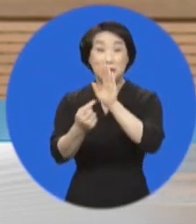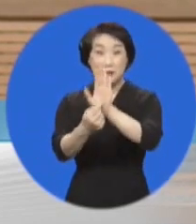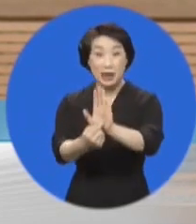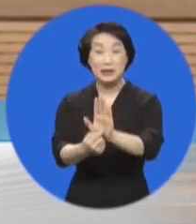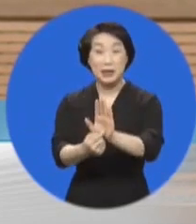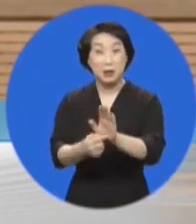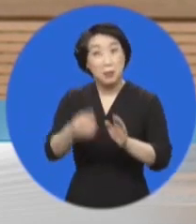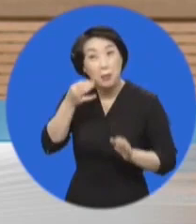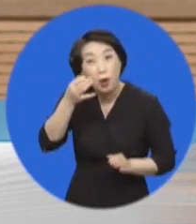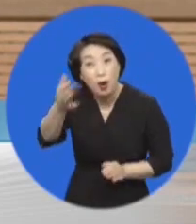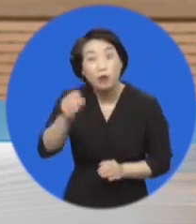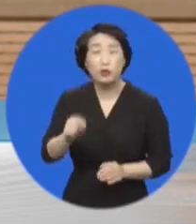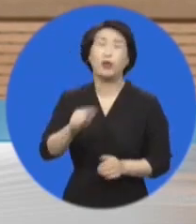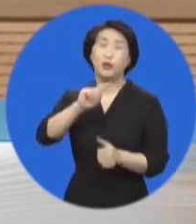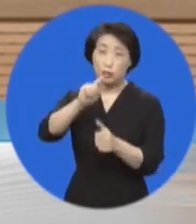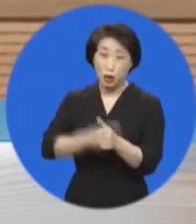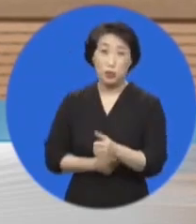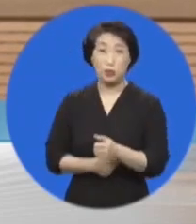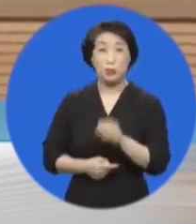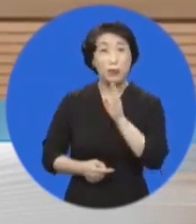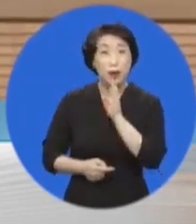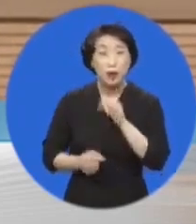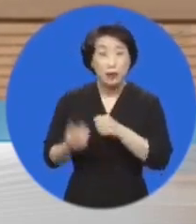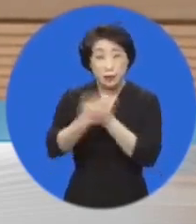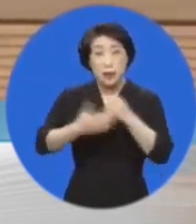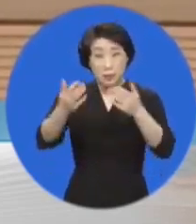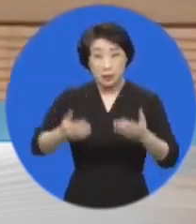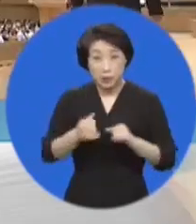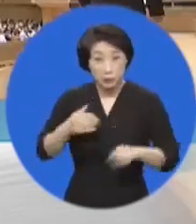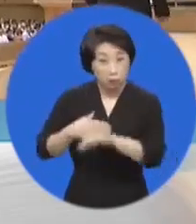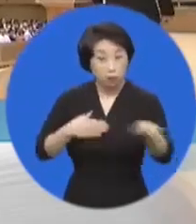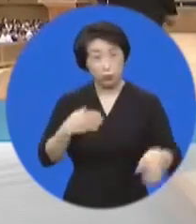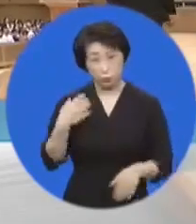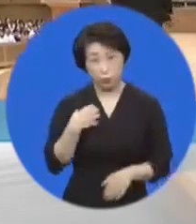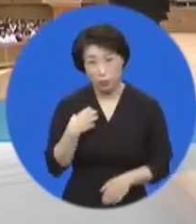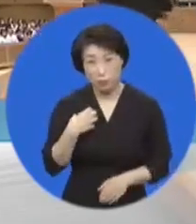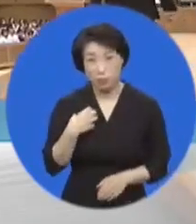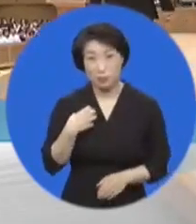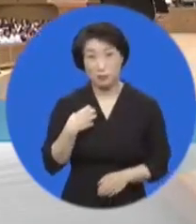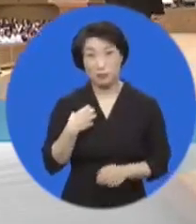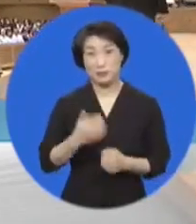나타나고 표현되는 것은 너무도 은혜 받은 자의 당연한 일이라 이 말이오.